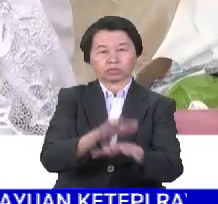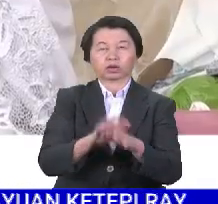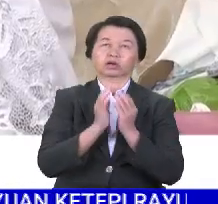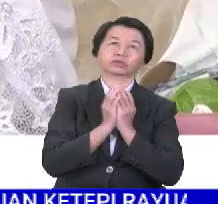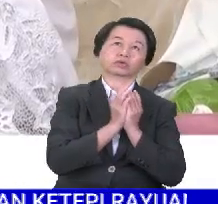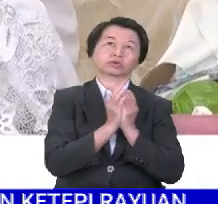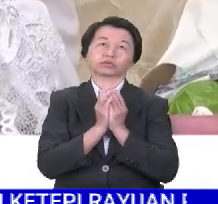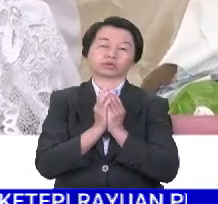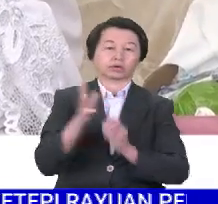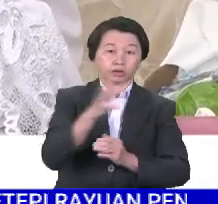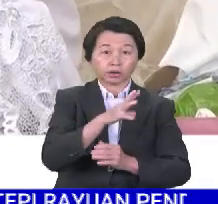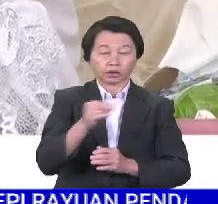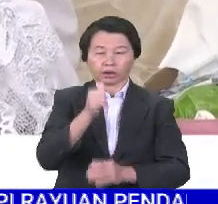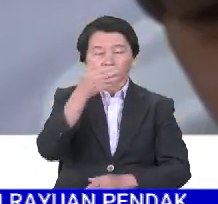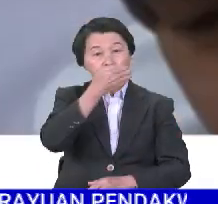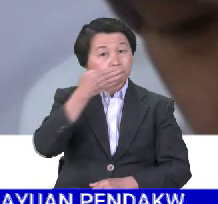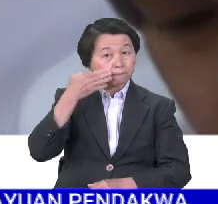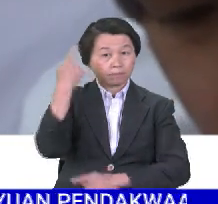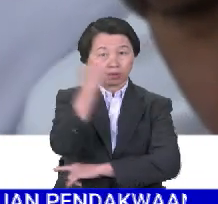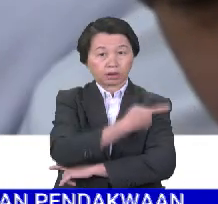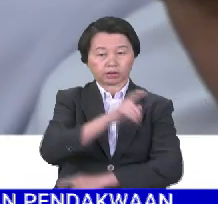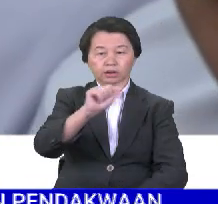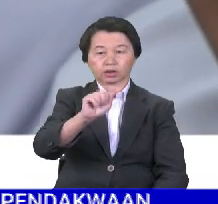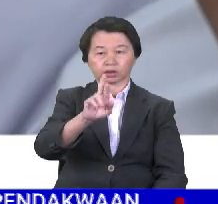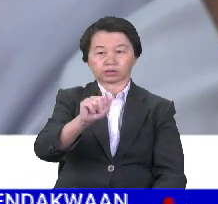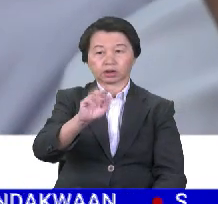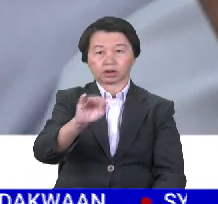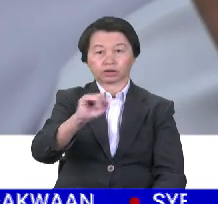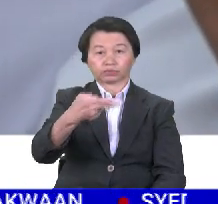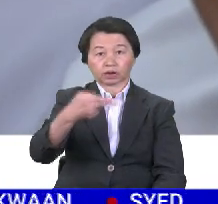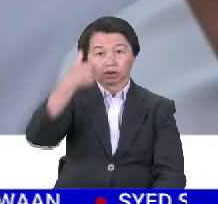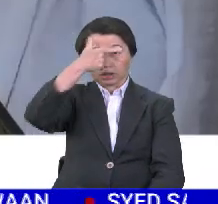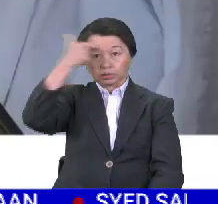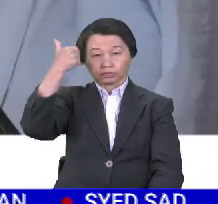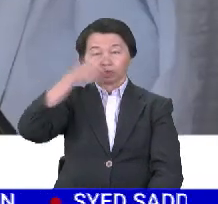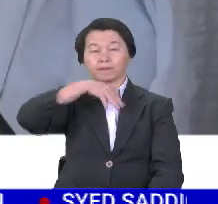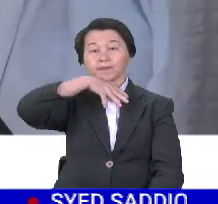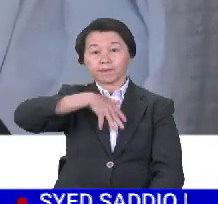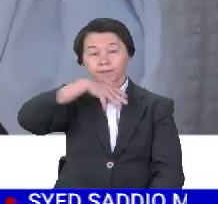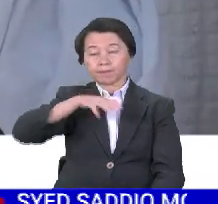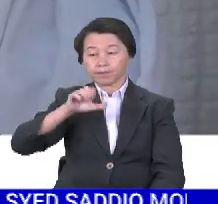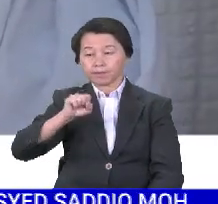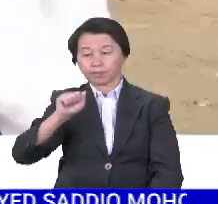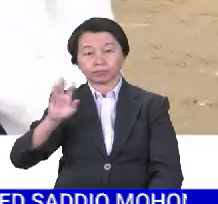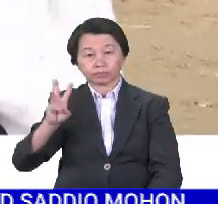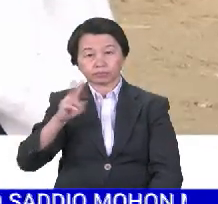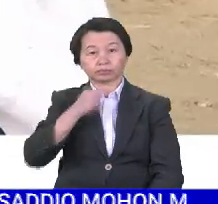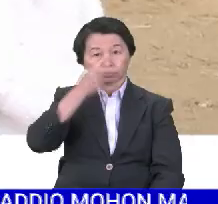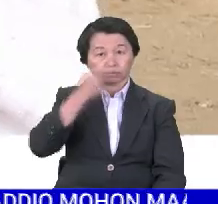berdoa serta berpuasa pada hari Arafah. Kerana Rasulullah sallallahu alaihi wasallam